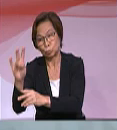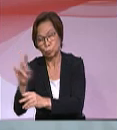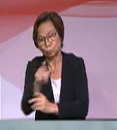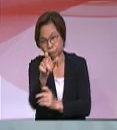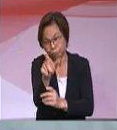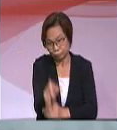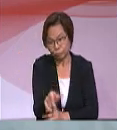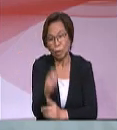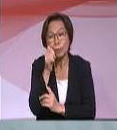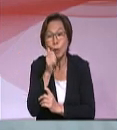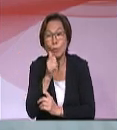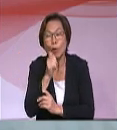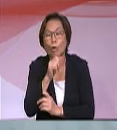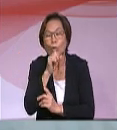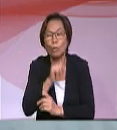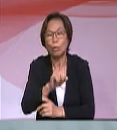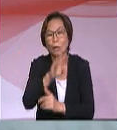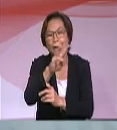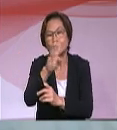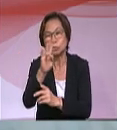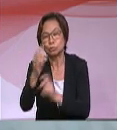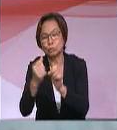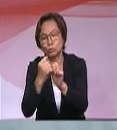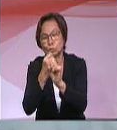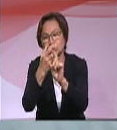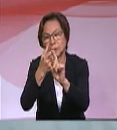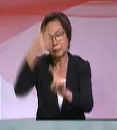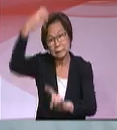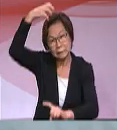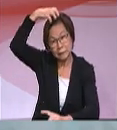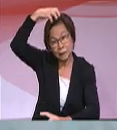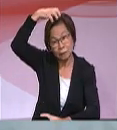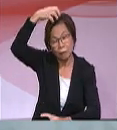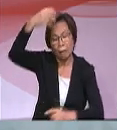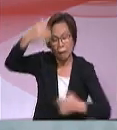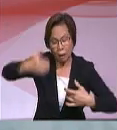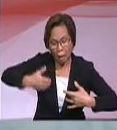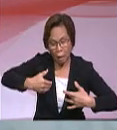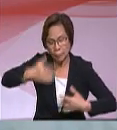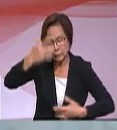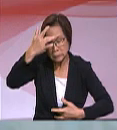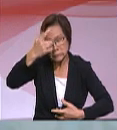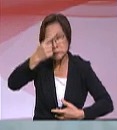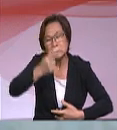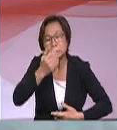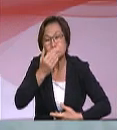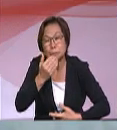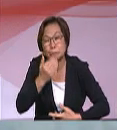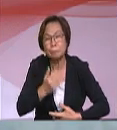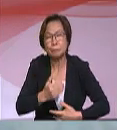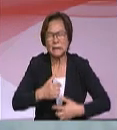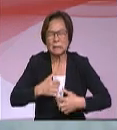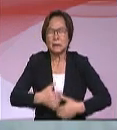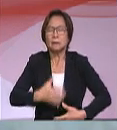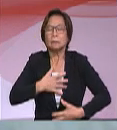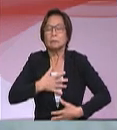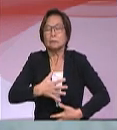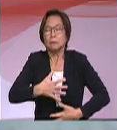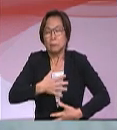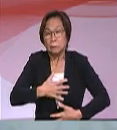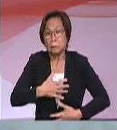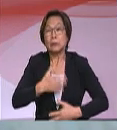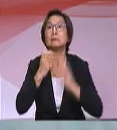75,697, seorang perempuan berusia 67 tahun dari Selangor, mempunyai penyakit kencing manis, dislipidemia dan